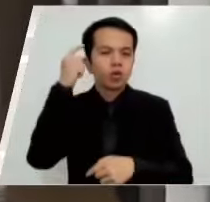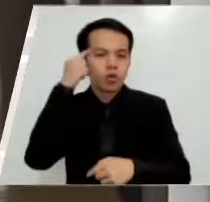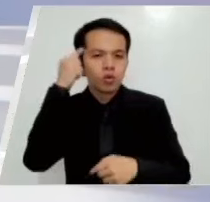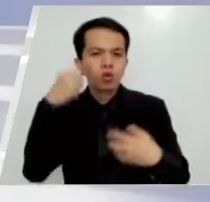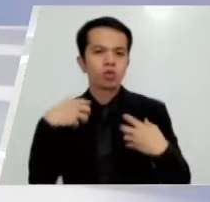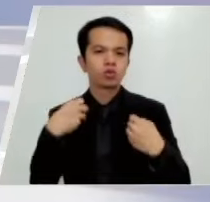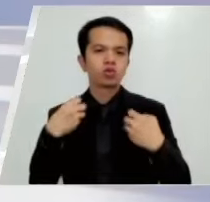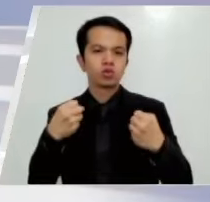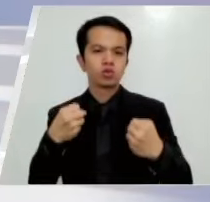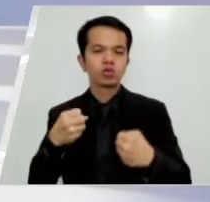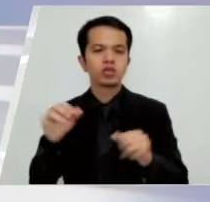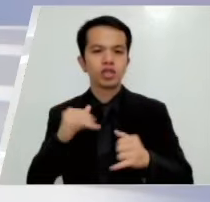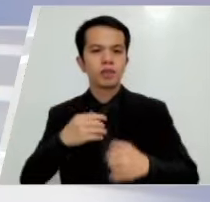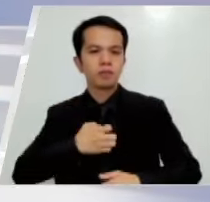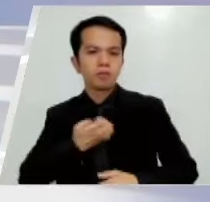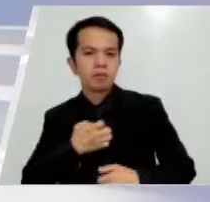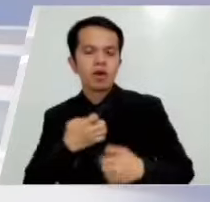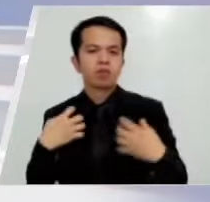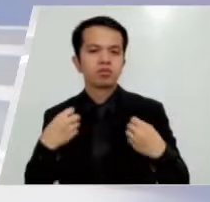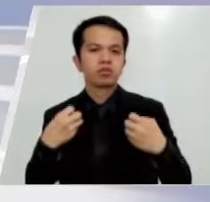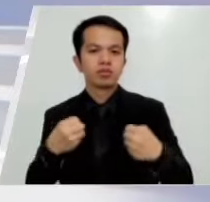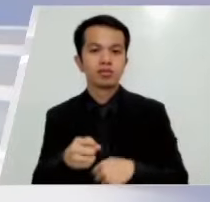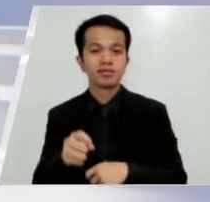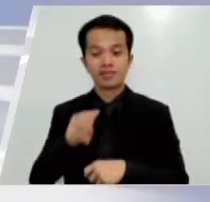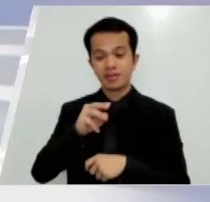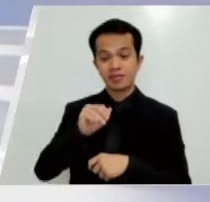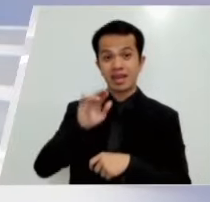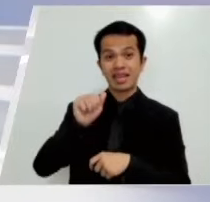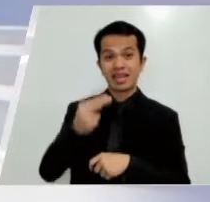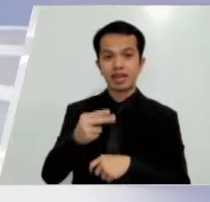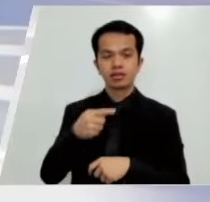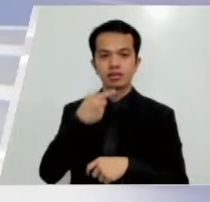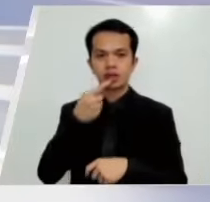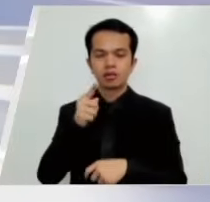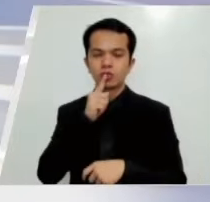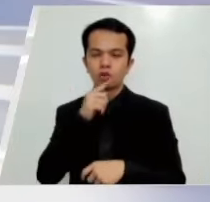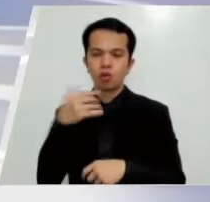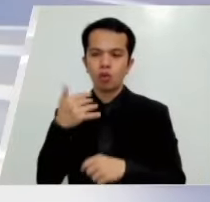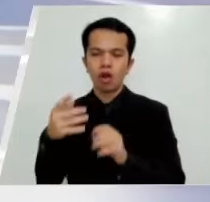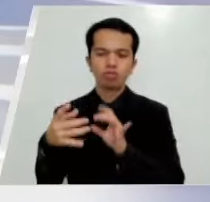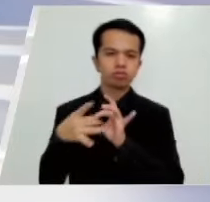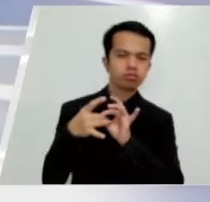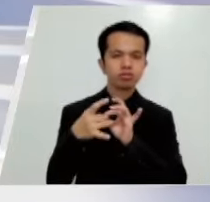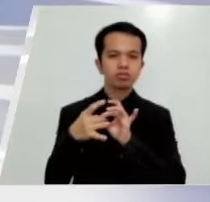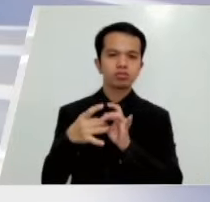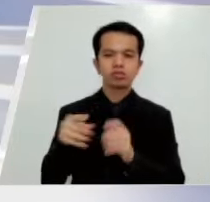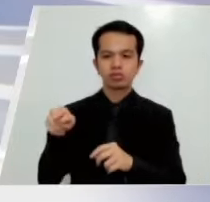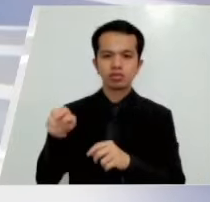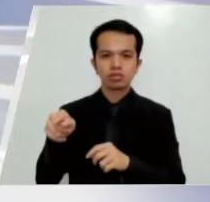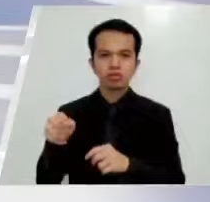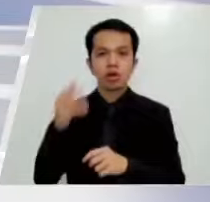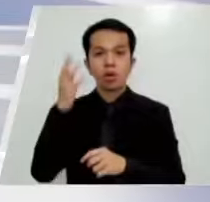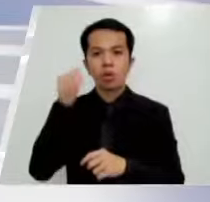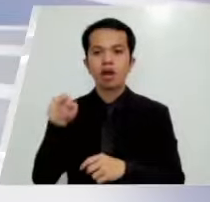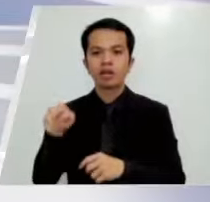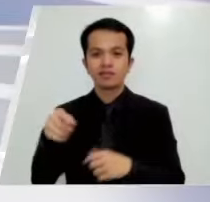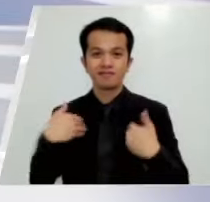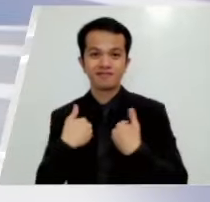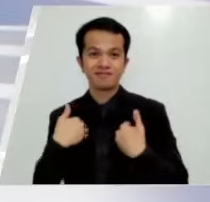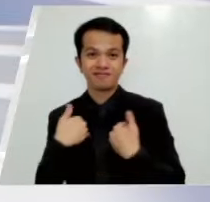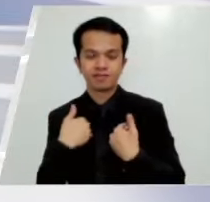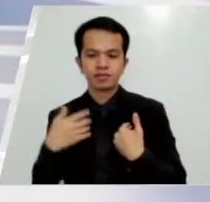hayop. Sabi nga ni Mariah, sobrang clingy ng kanyang pets. Dahil daw sa kanyang fur babies, nararamdaman